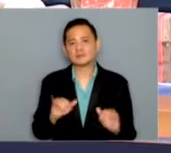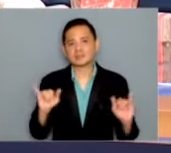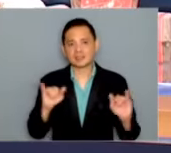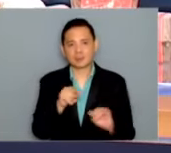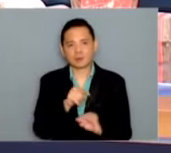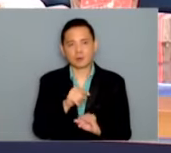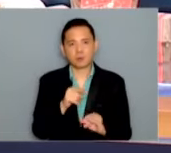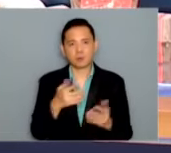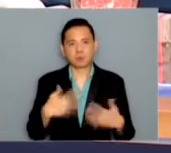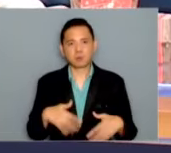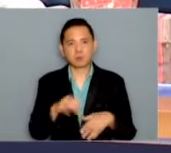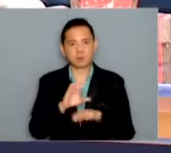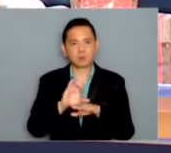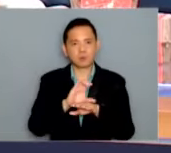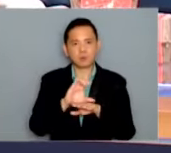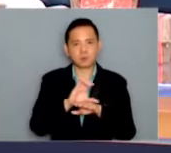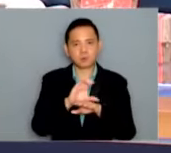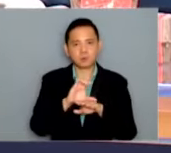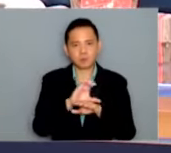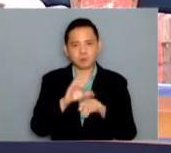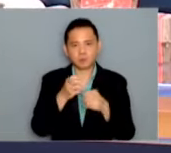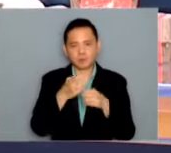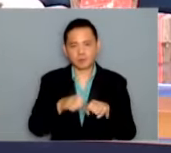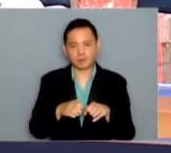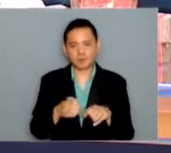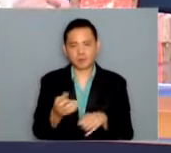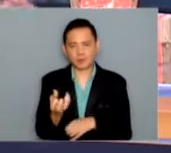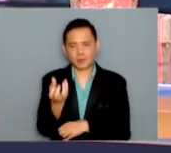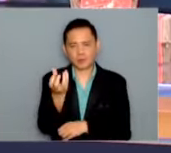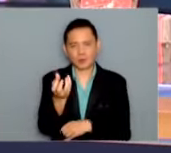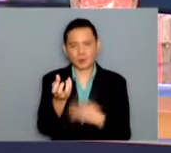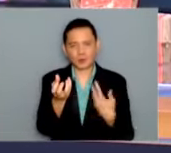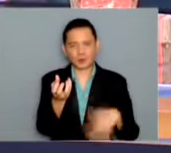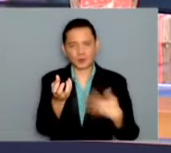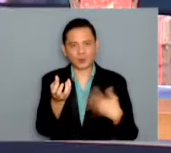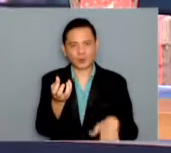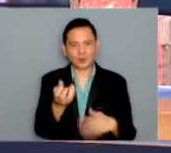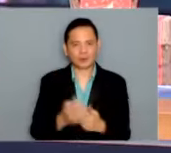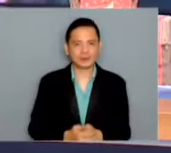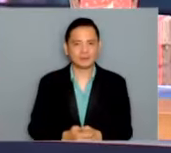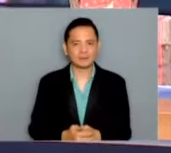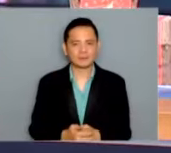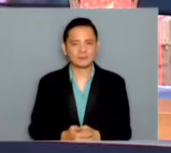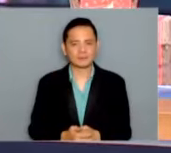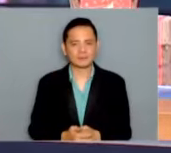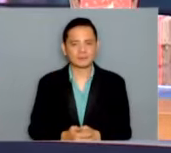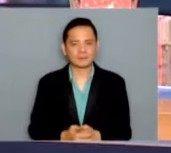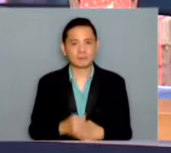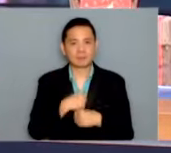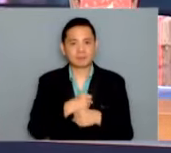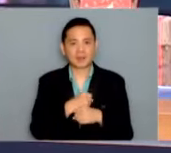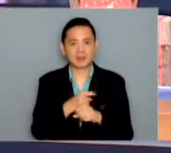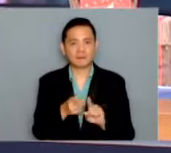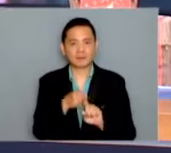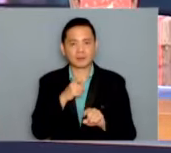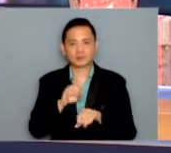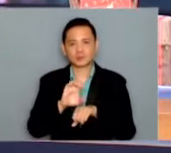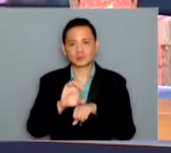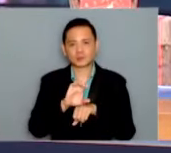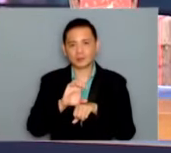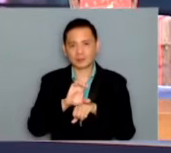Ito na, sa chocolate na yan, kasi ang nasa harapan natin ngayon, yung mga balut na yan nagawa sa chocolate.